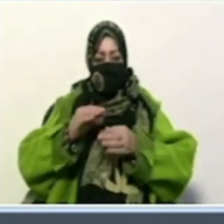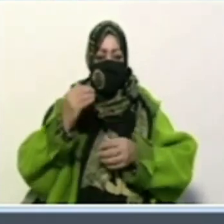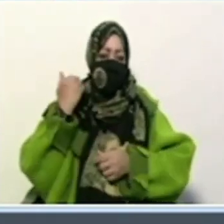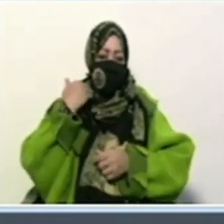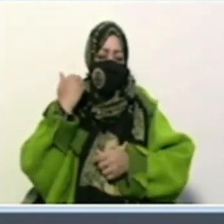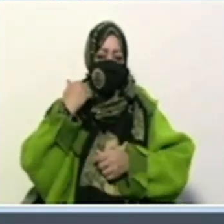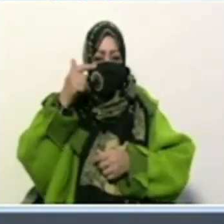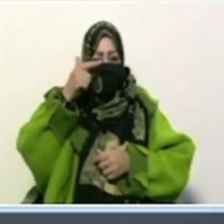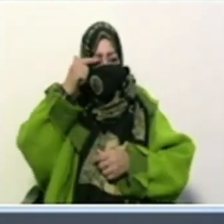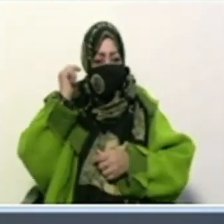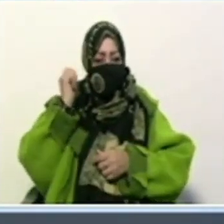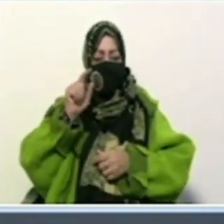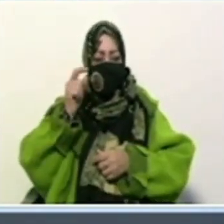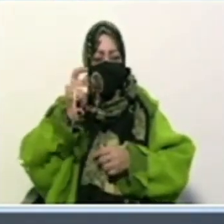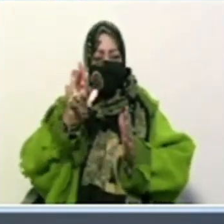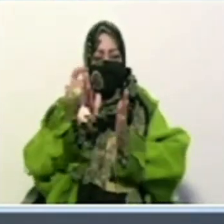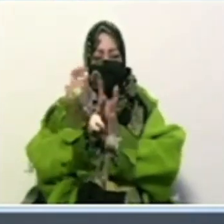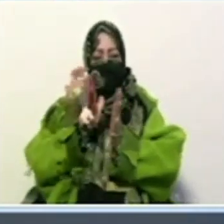0218-94-466-56-80 و